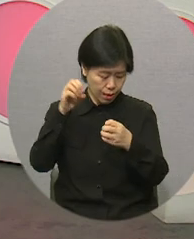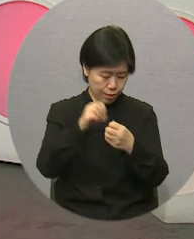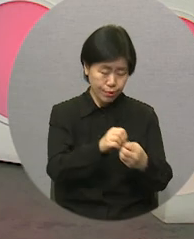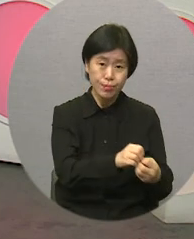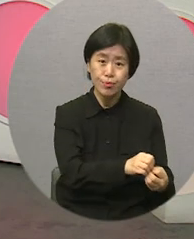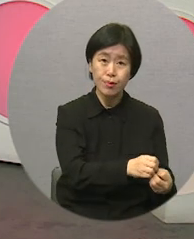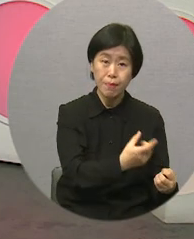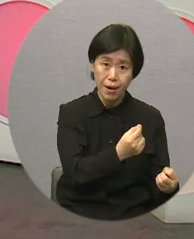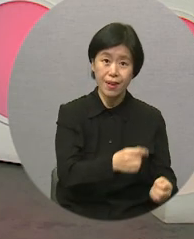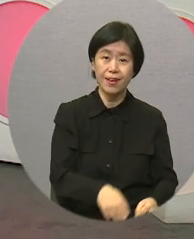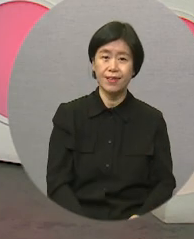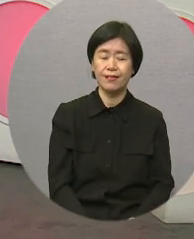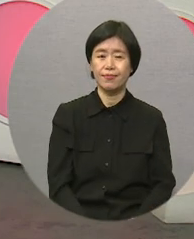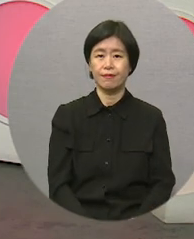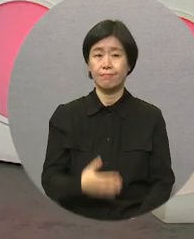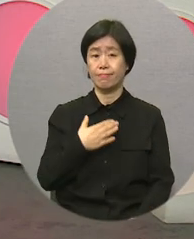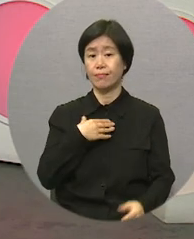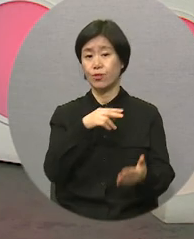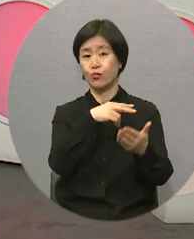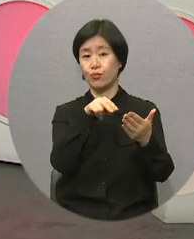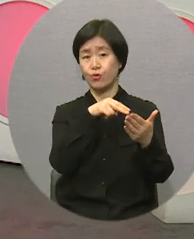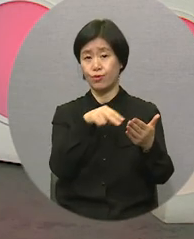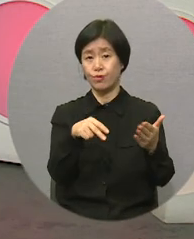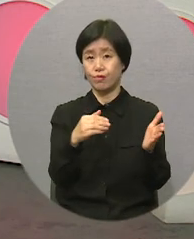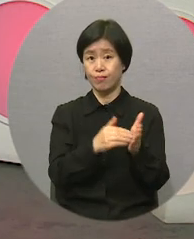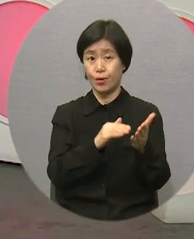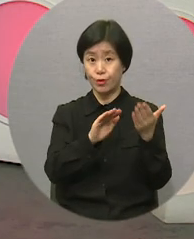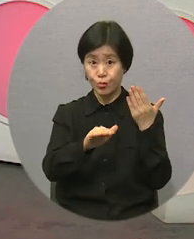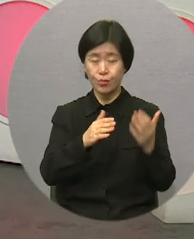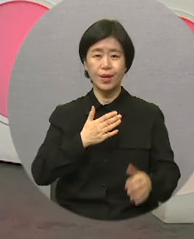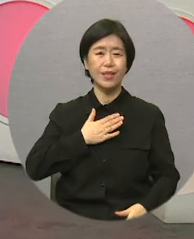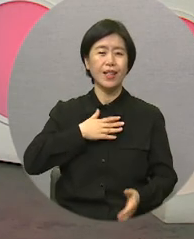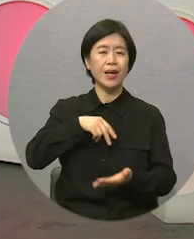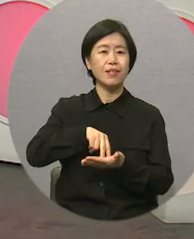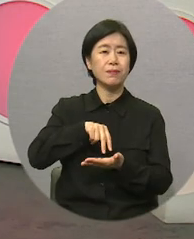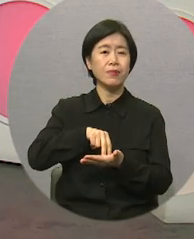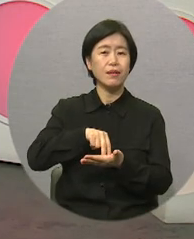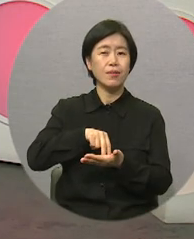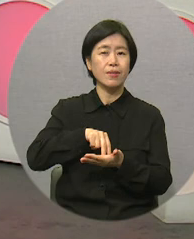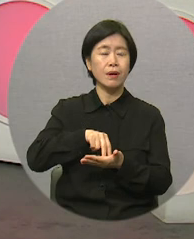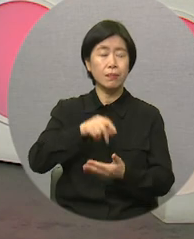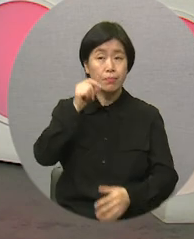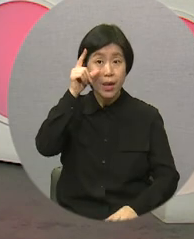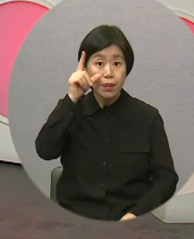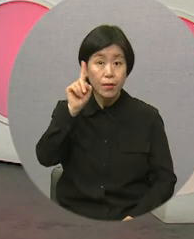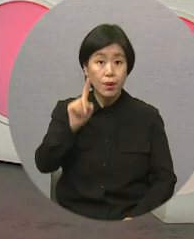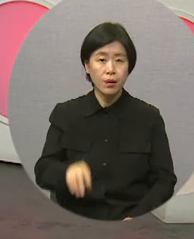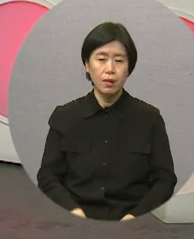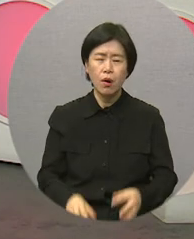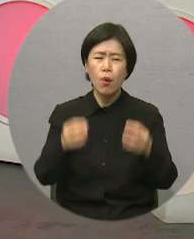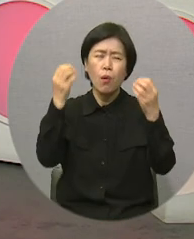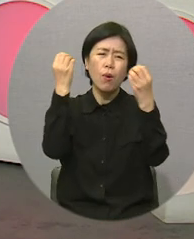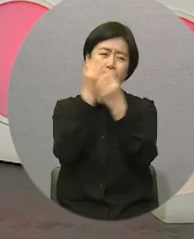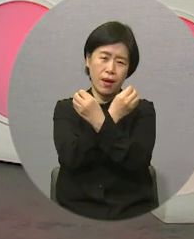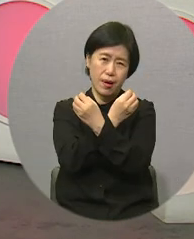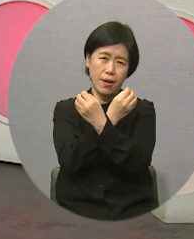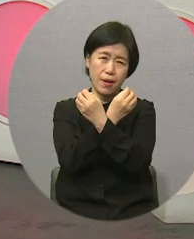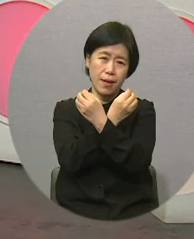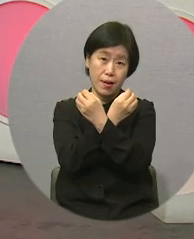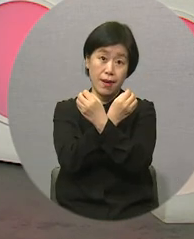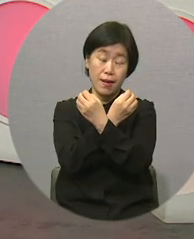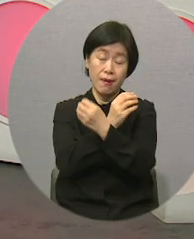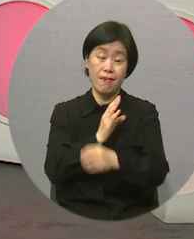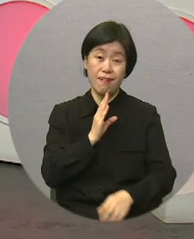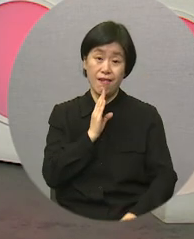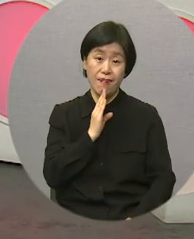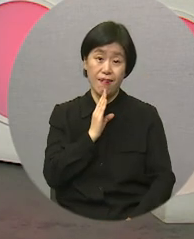저는 이 사연을 듣고 나서 한 가지 저에게는 교훈인 게, 아, 오해라는 게참 이렇게